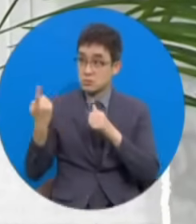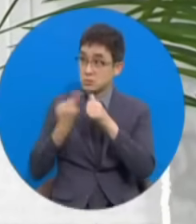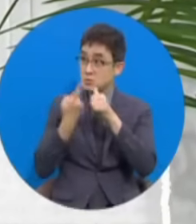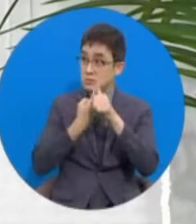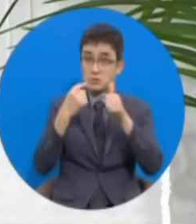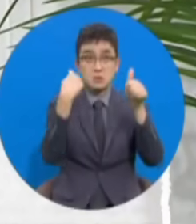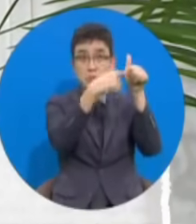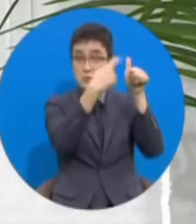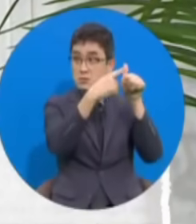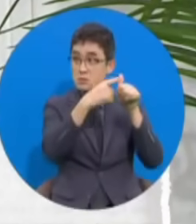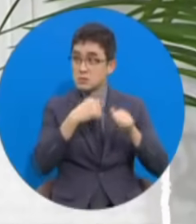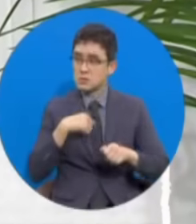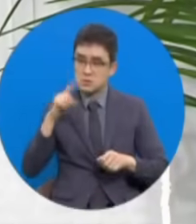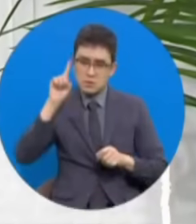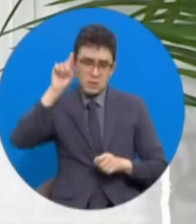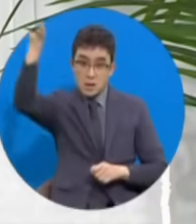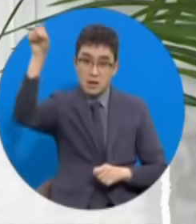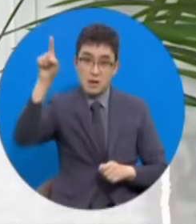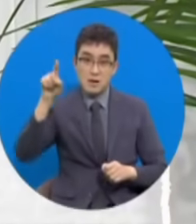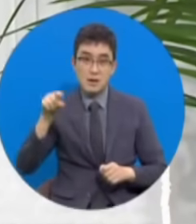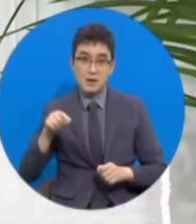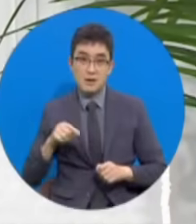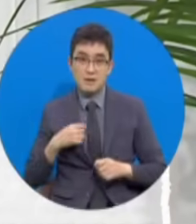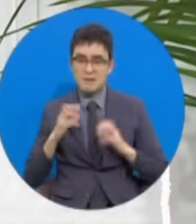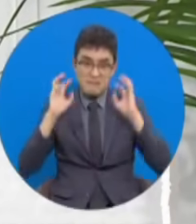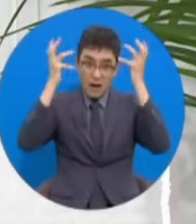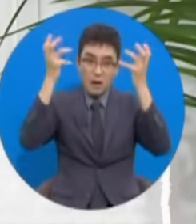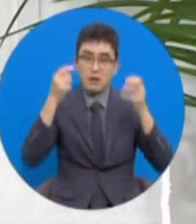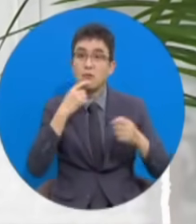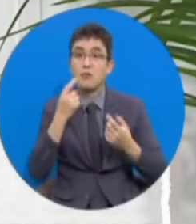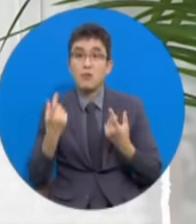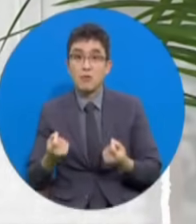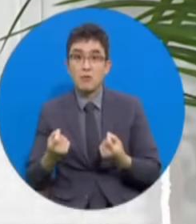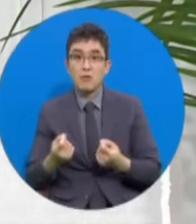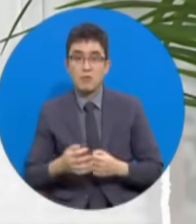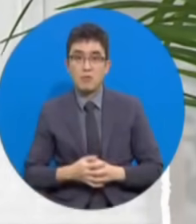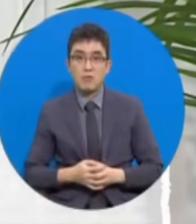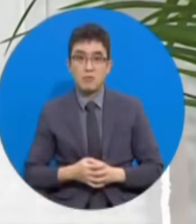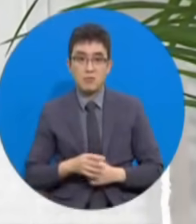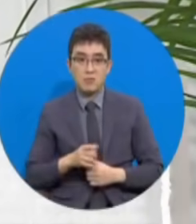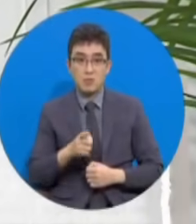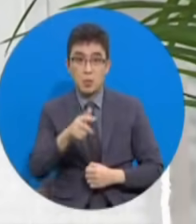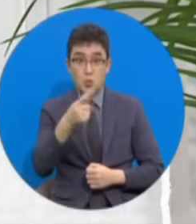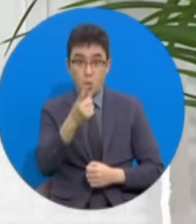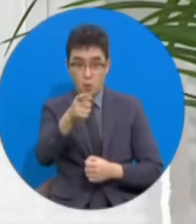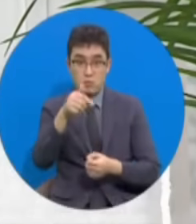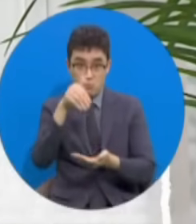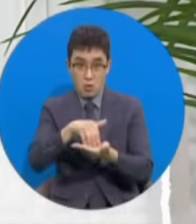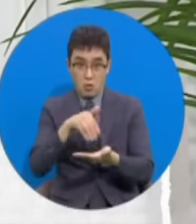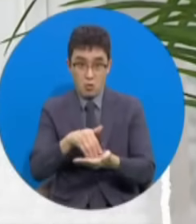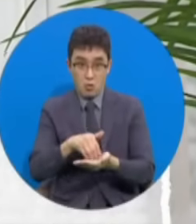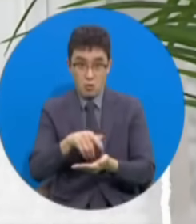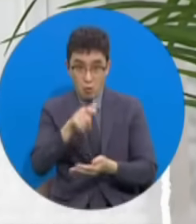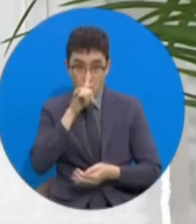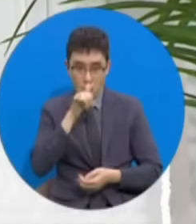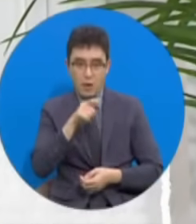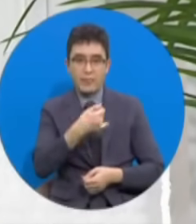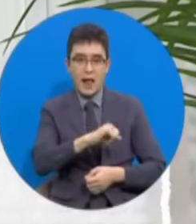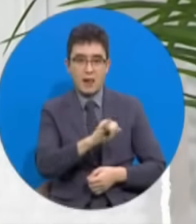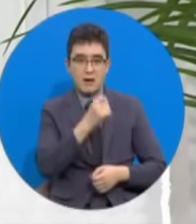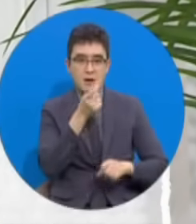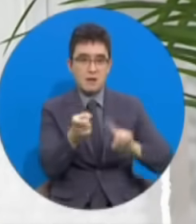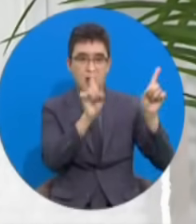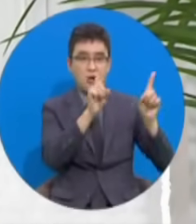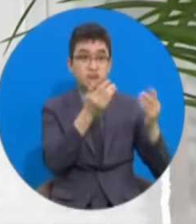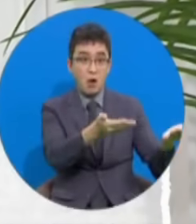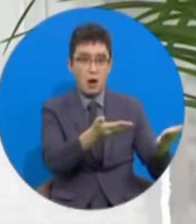딸을 볼모로 네가 반성하면 네 딸은 살려줄게 라고 이야기하는 게 인간성을 상실하지 않고서야 어떻게 할 수 있냐는 얘기입니다. 그런